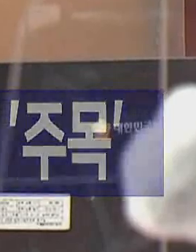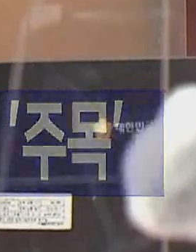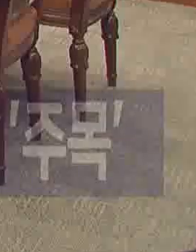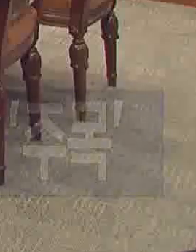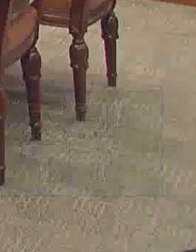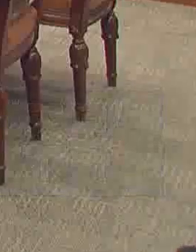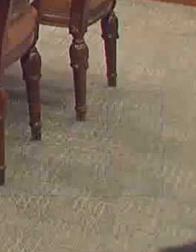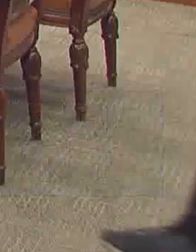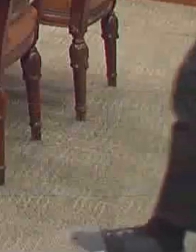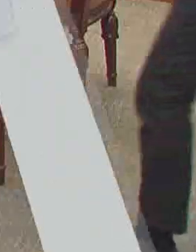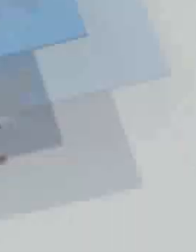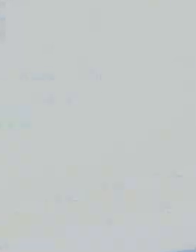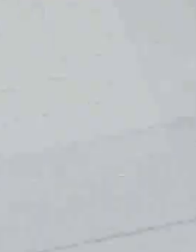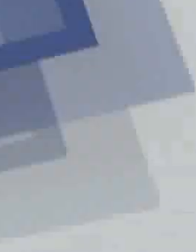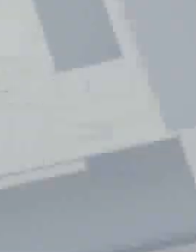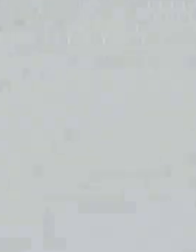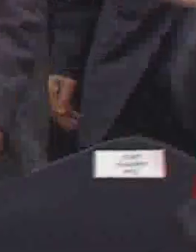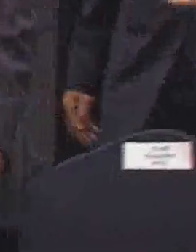있을지 주목됩니다.